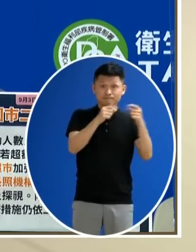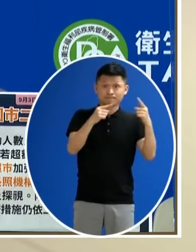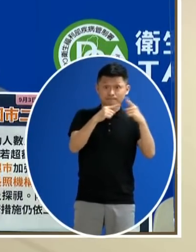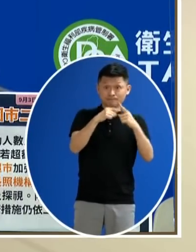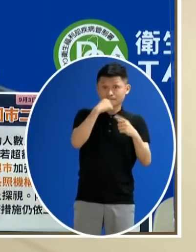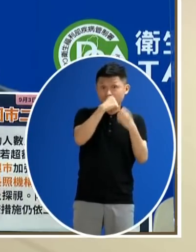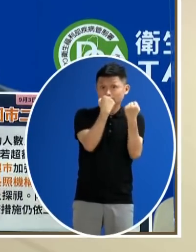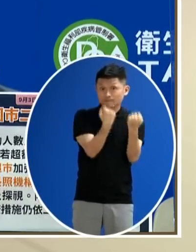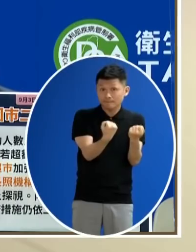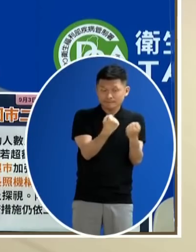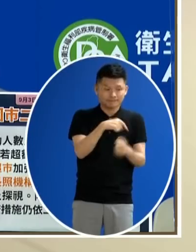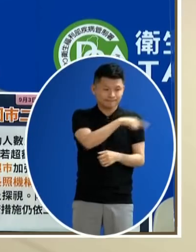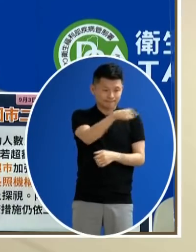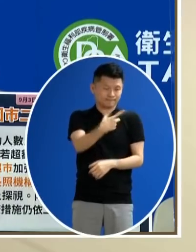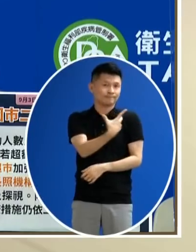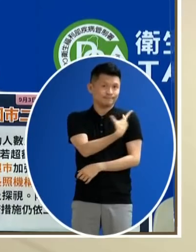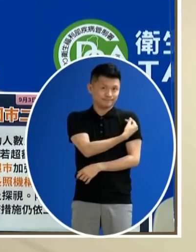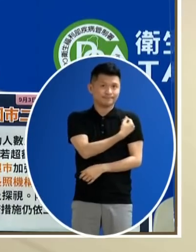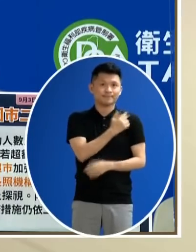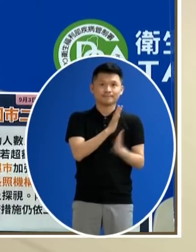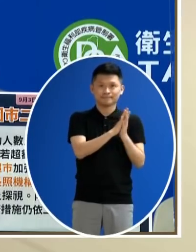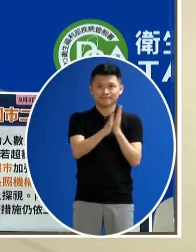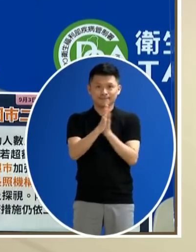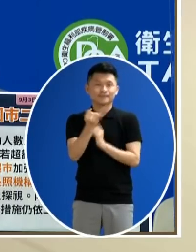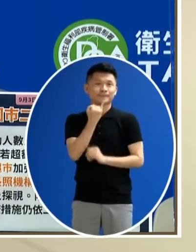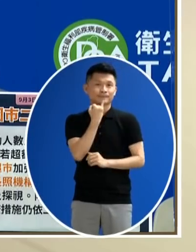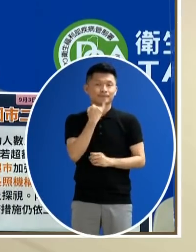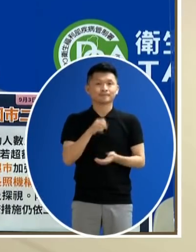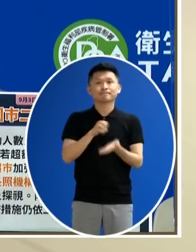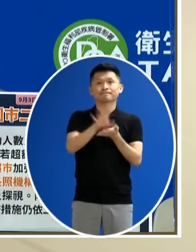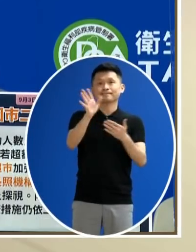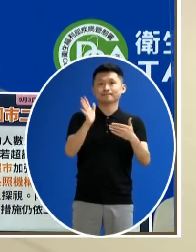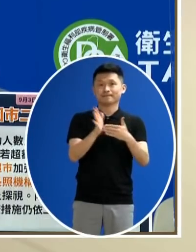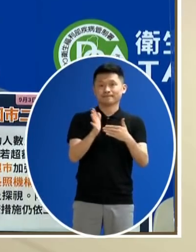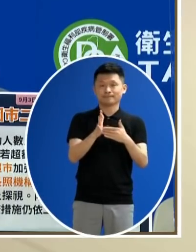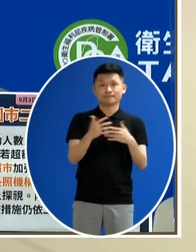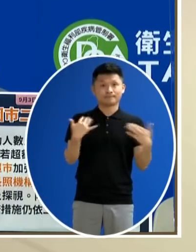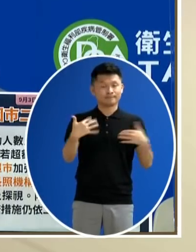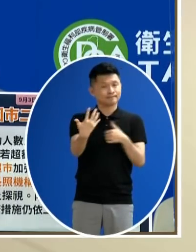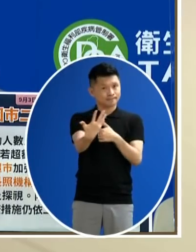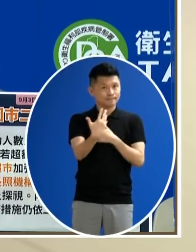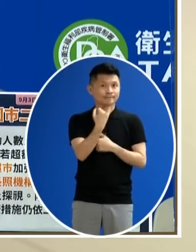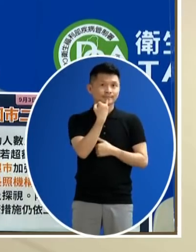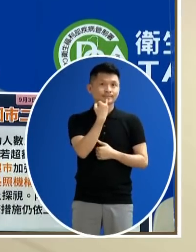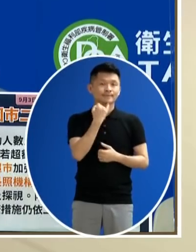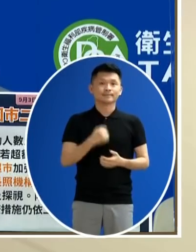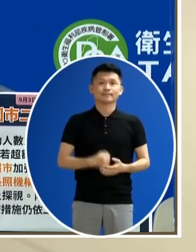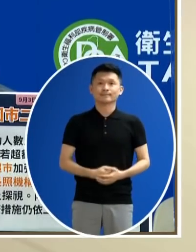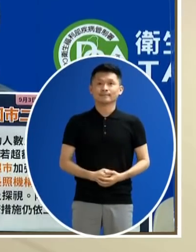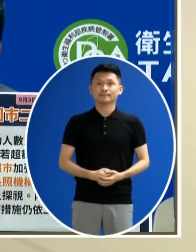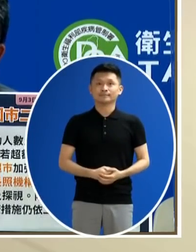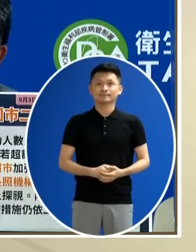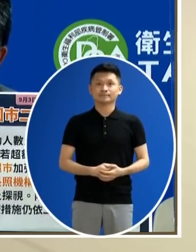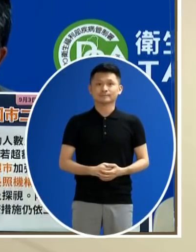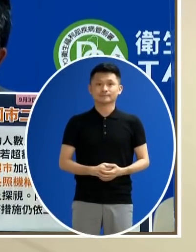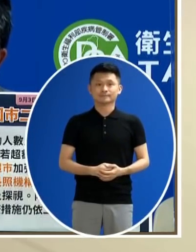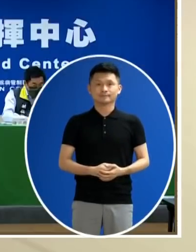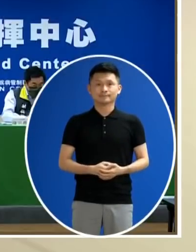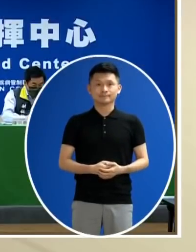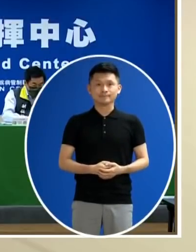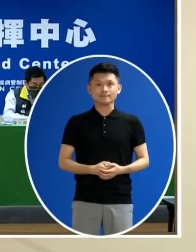打。好，那我们就先报告到这里哈，那有问题可以提出来哈。好，